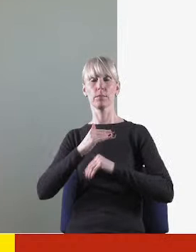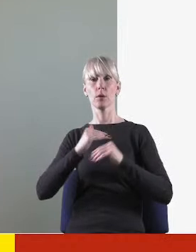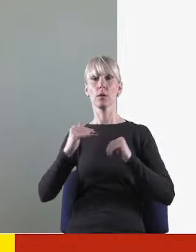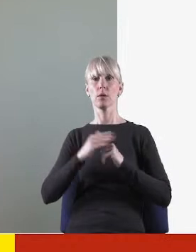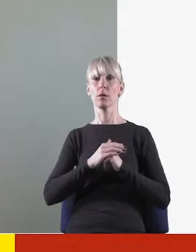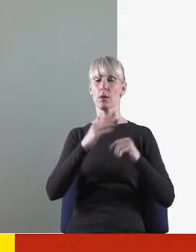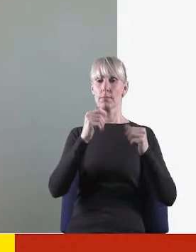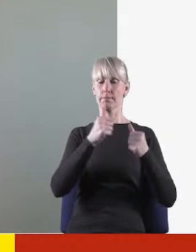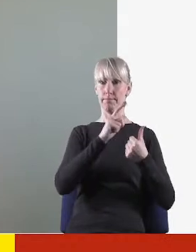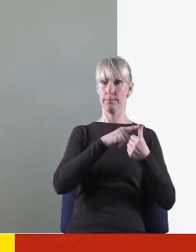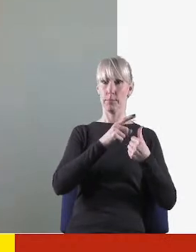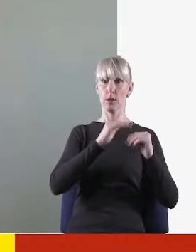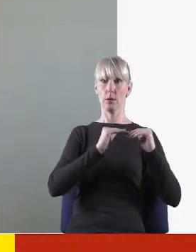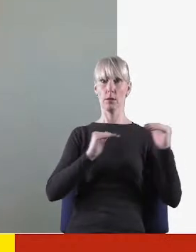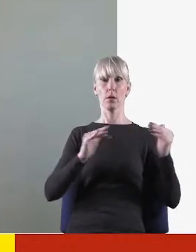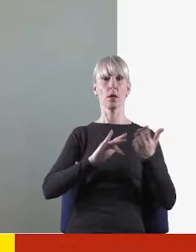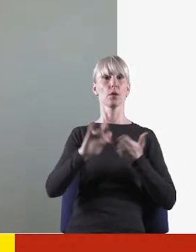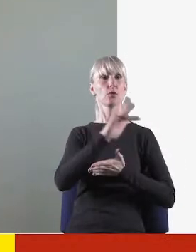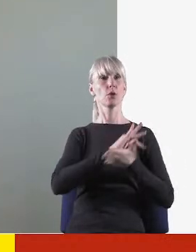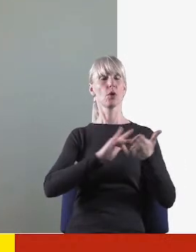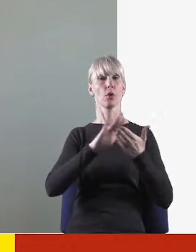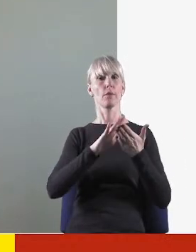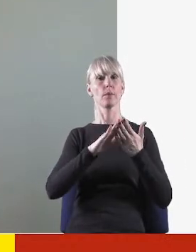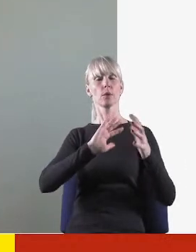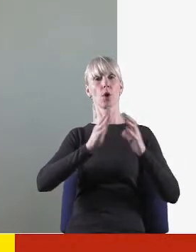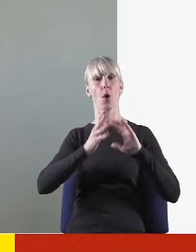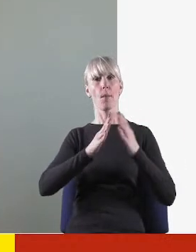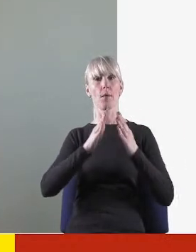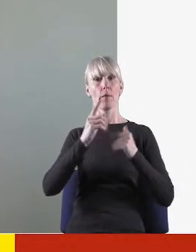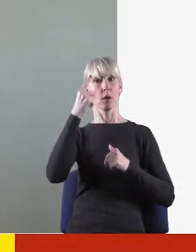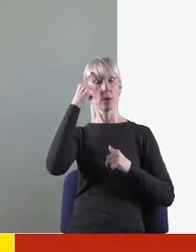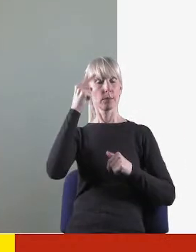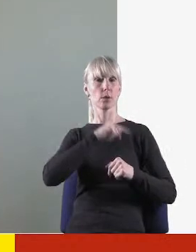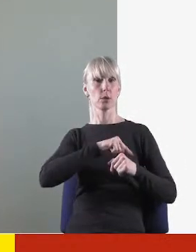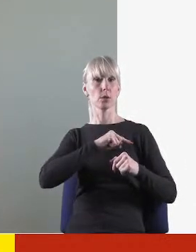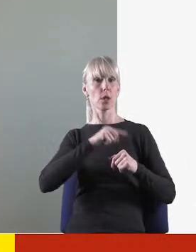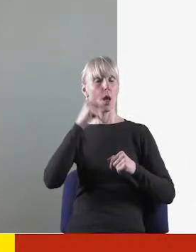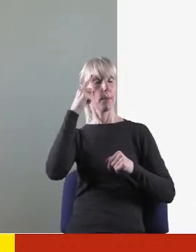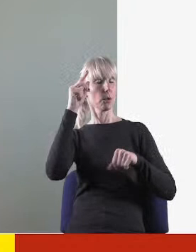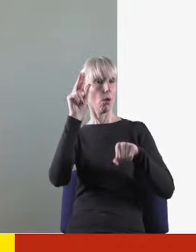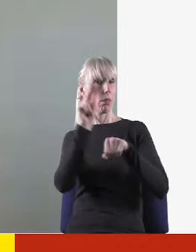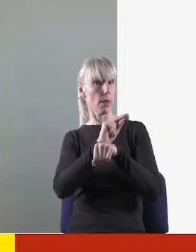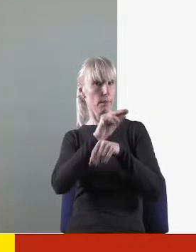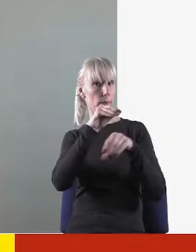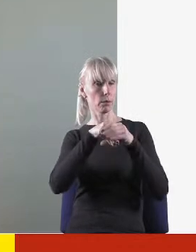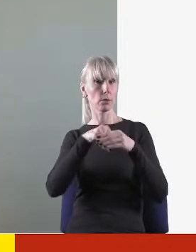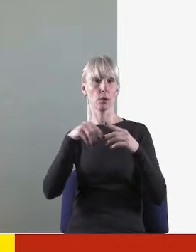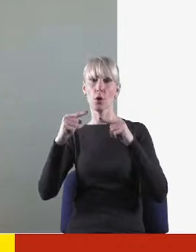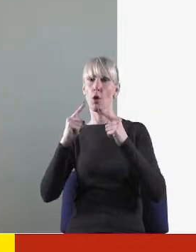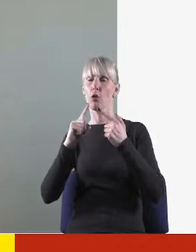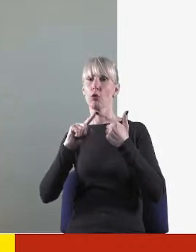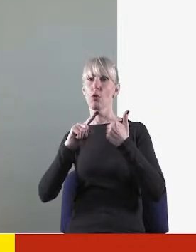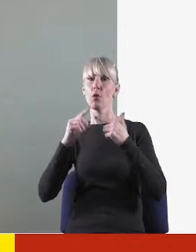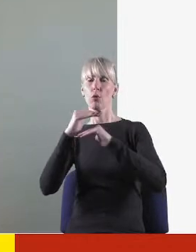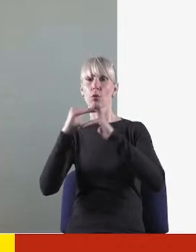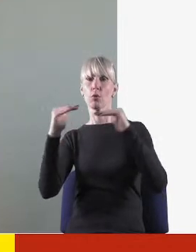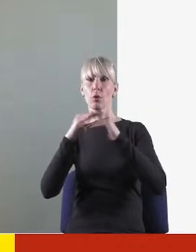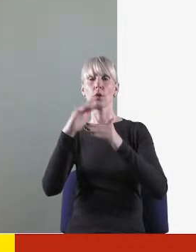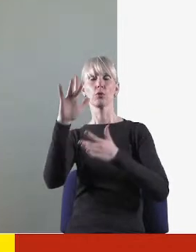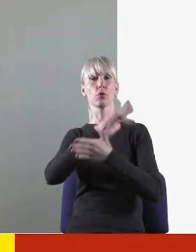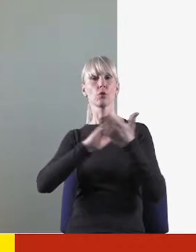Pierwszy poziom, czyli środowiskowa opieka psychologiczna i psychoterapeutyczna. Drugi poziom to środowiskowe